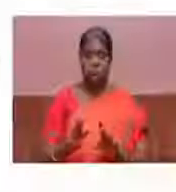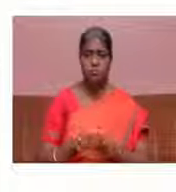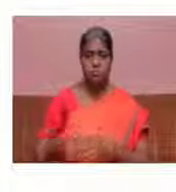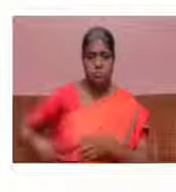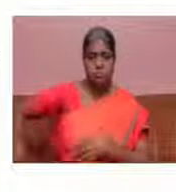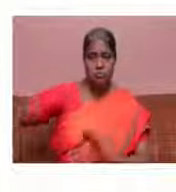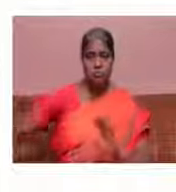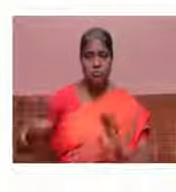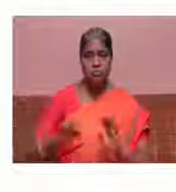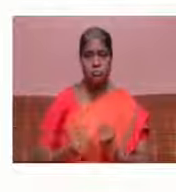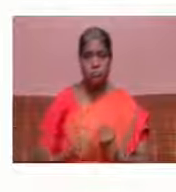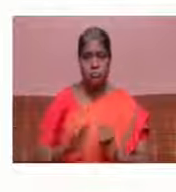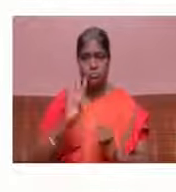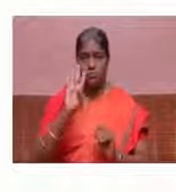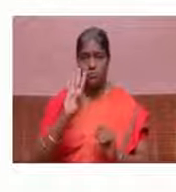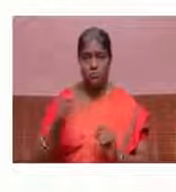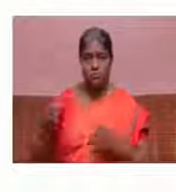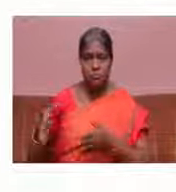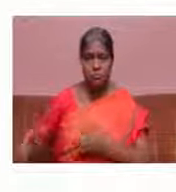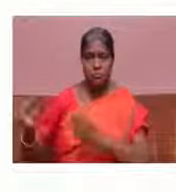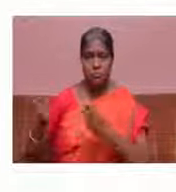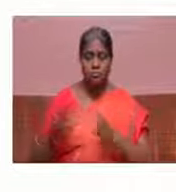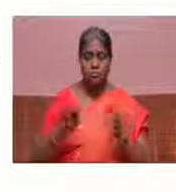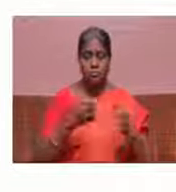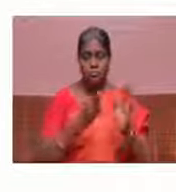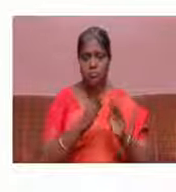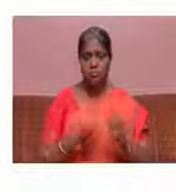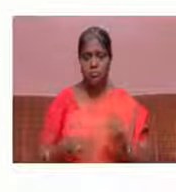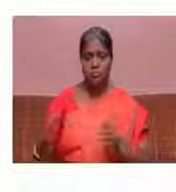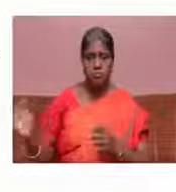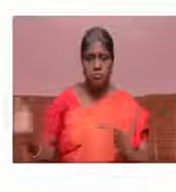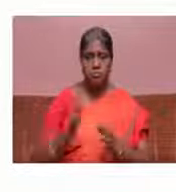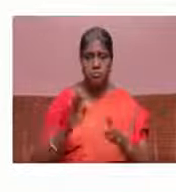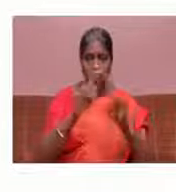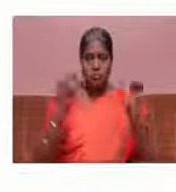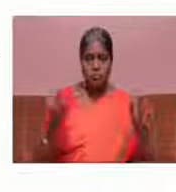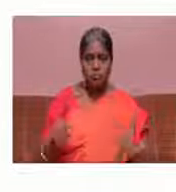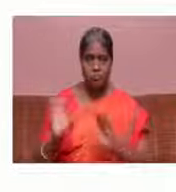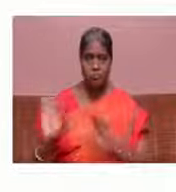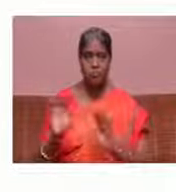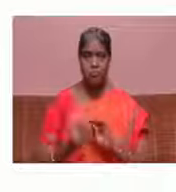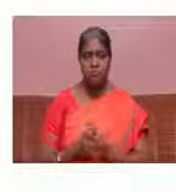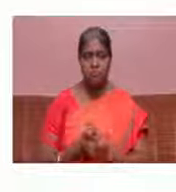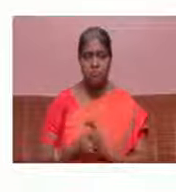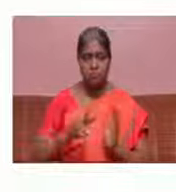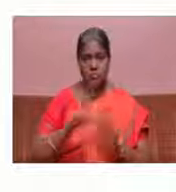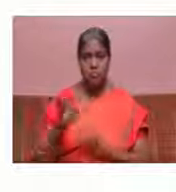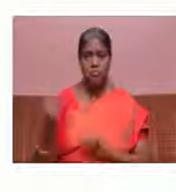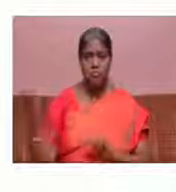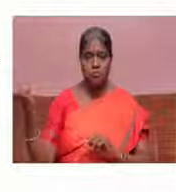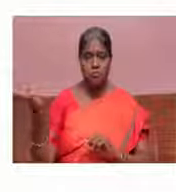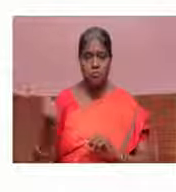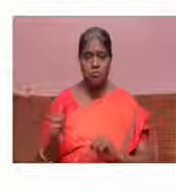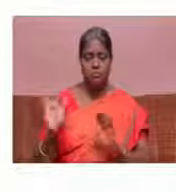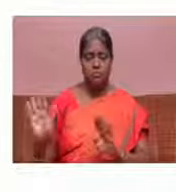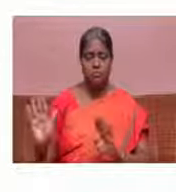கழிவறை தனிமைக்காக 4 ஸ்கிரீனால் மறைக்கும் வண்ணம் அமைக்கப்பட வேண்டும்.